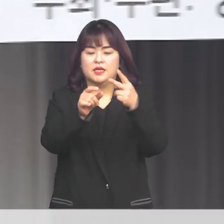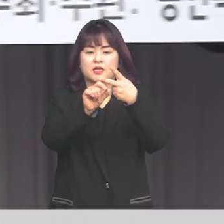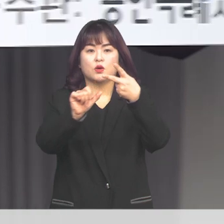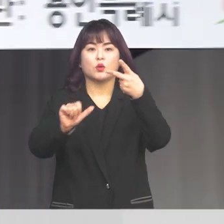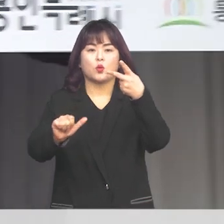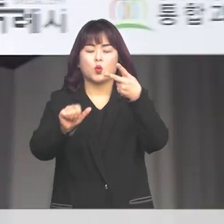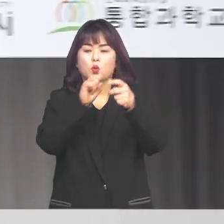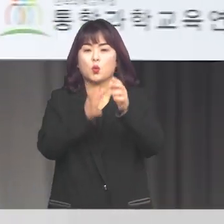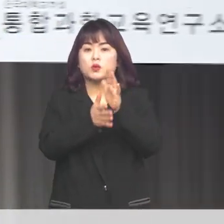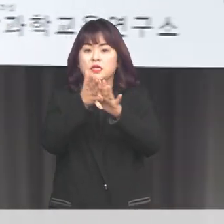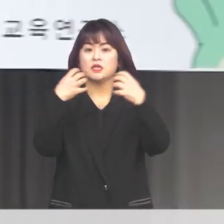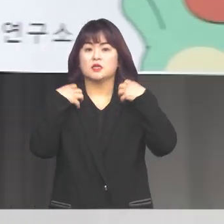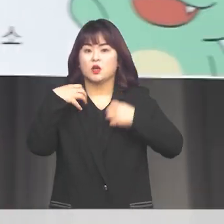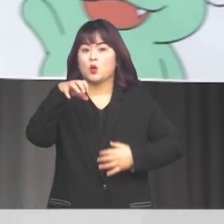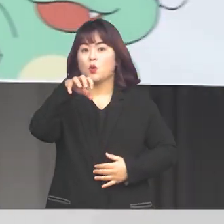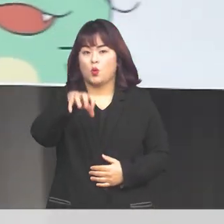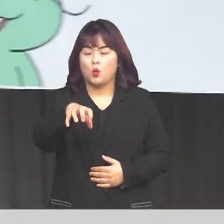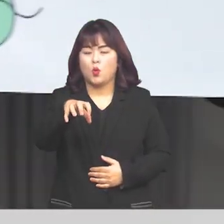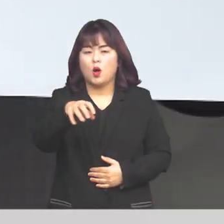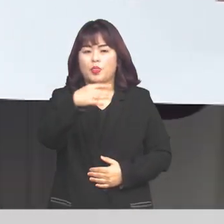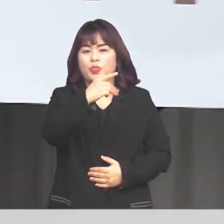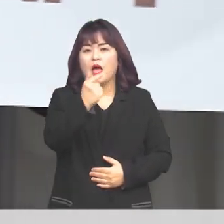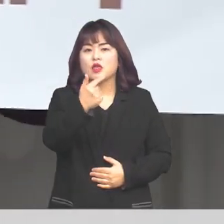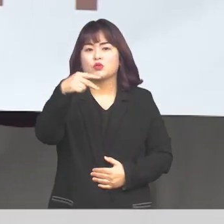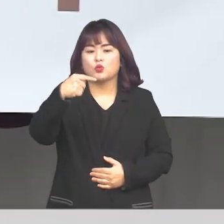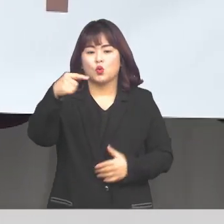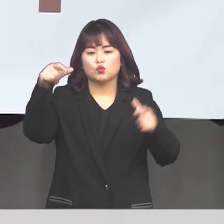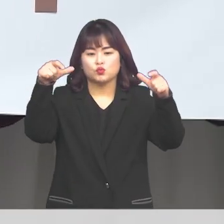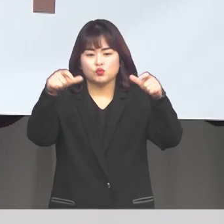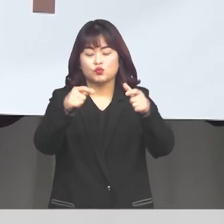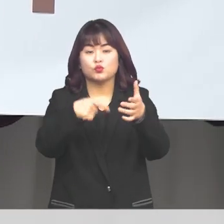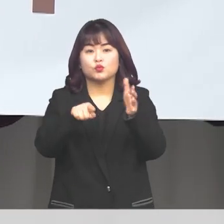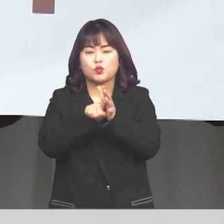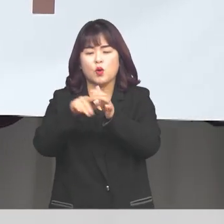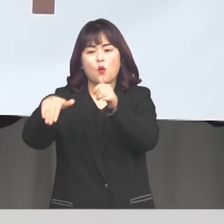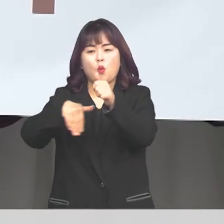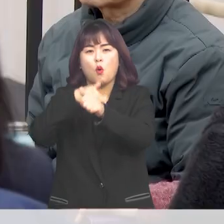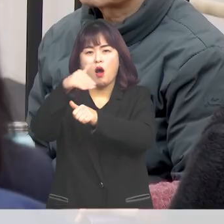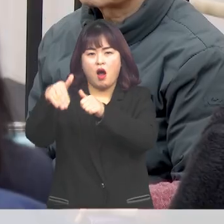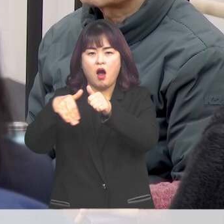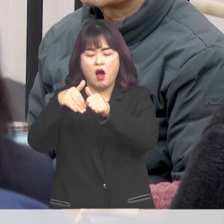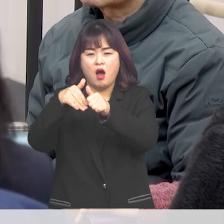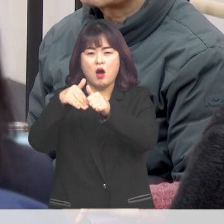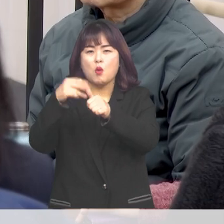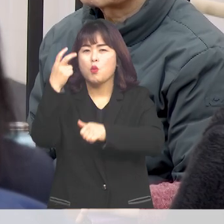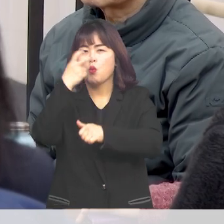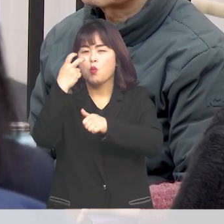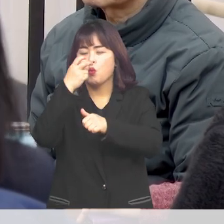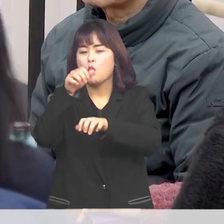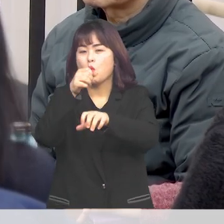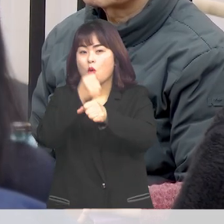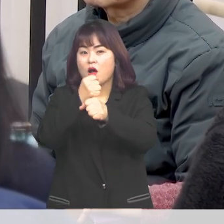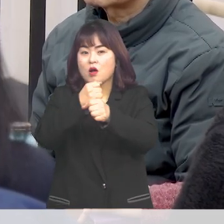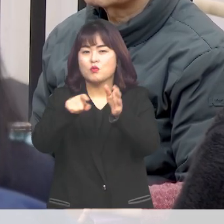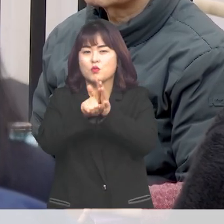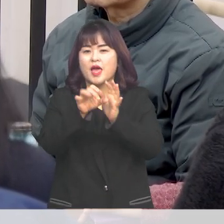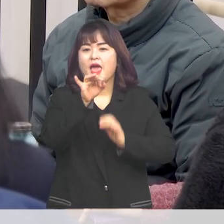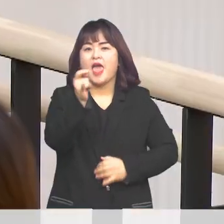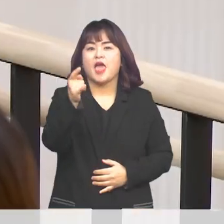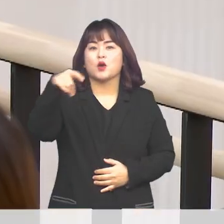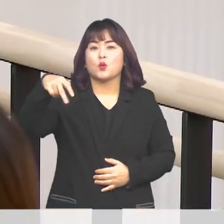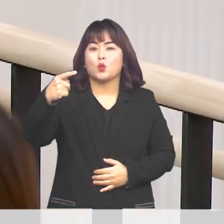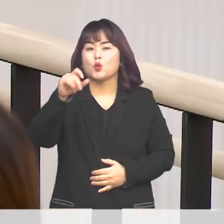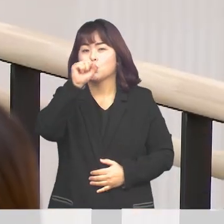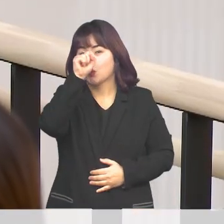용인특례시는 5일 시청 컨벤셔널에서 탄소 중립을 실천하고 환경보호 활동을 주도할 시민 서포터즈 용인 에코